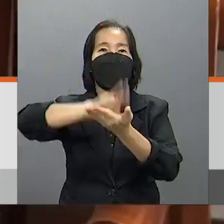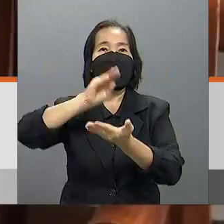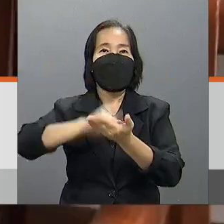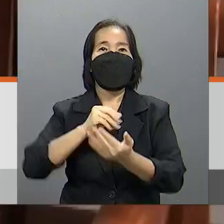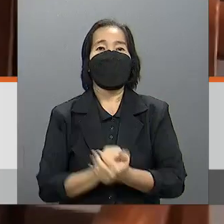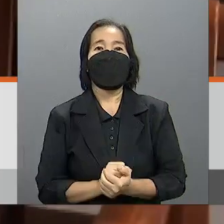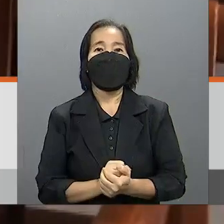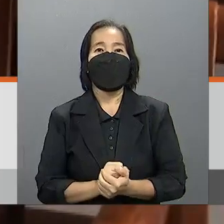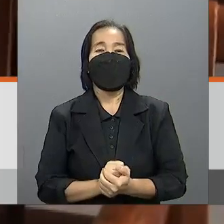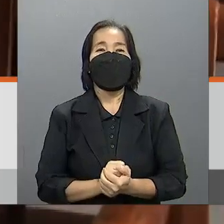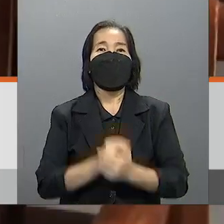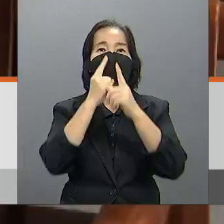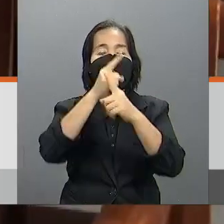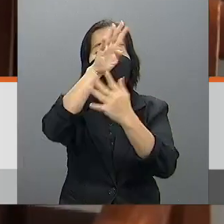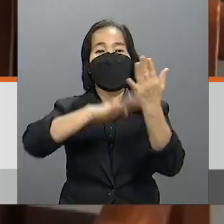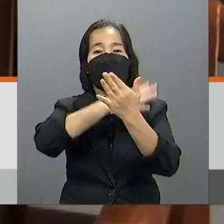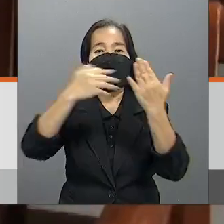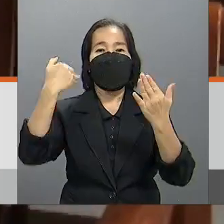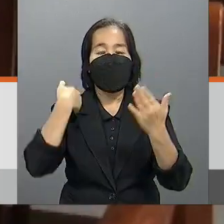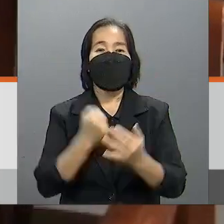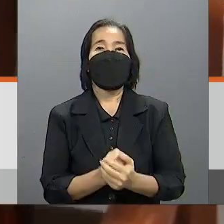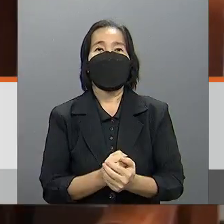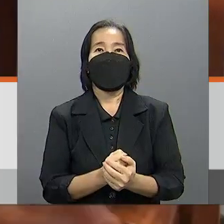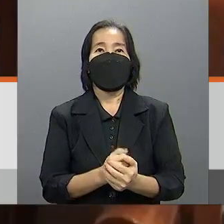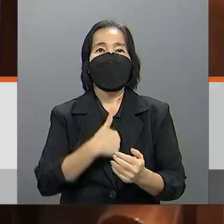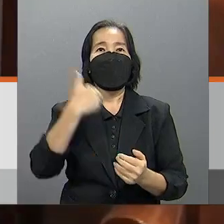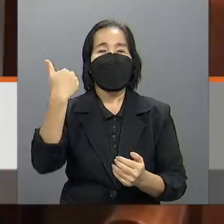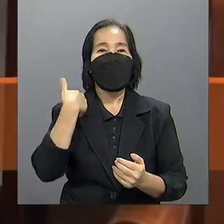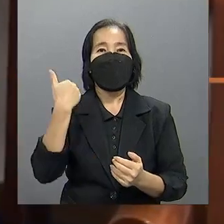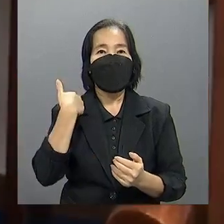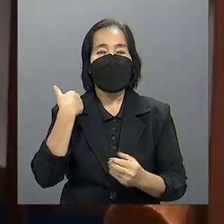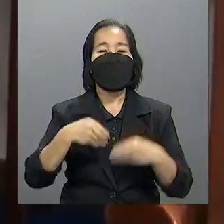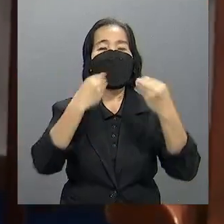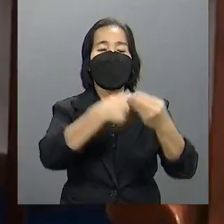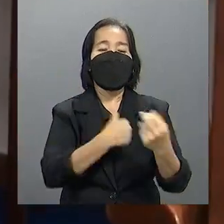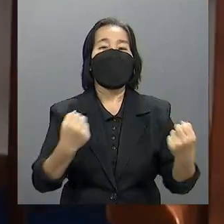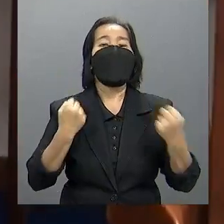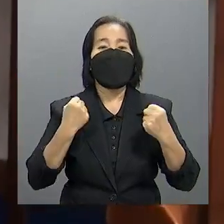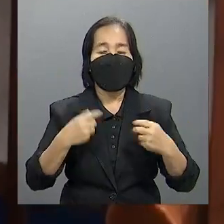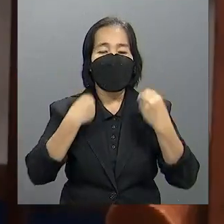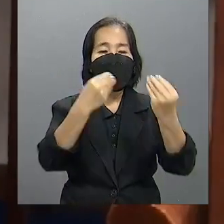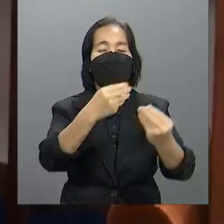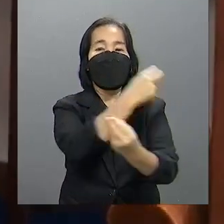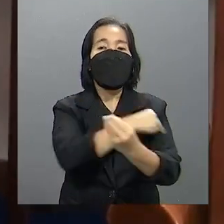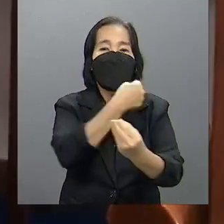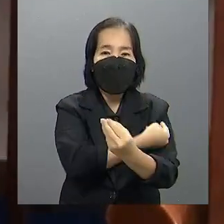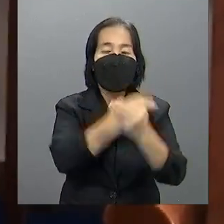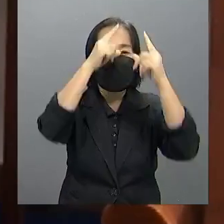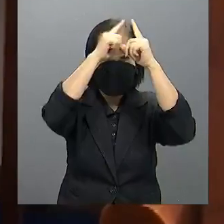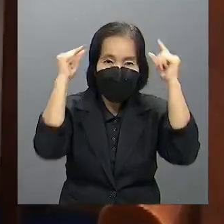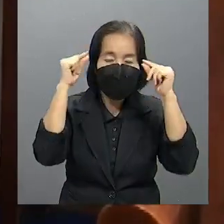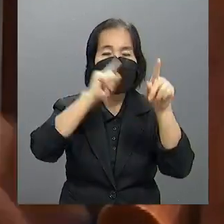ดก็ให้กำลังใจน้องๆอยู่ตลอดนะคะก็ท่านก็เข้าใจว่าหน้างานเหนื่อยนะคะ